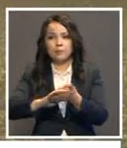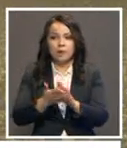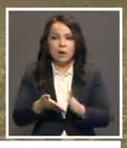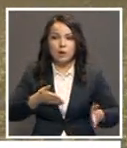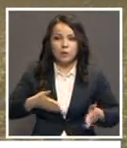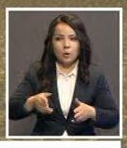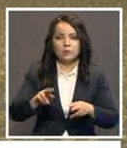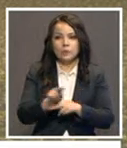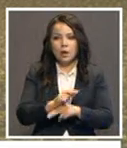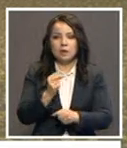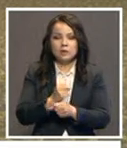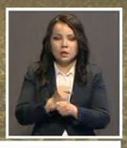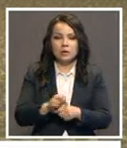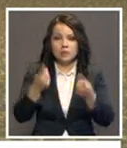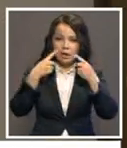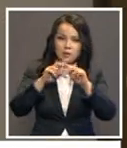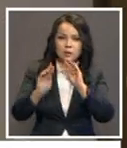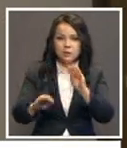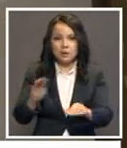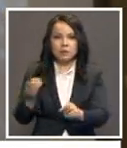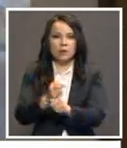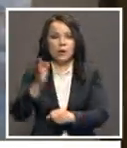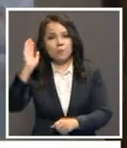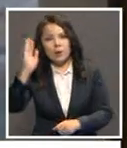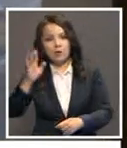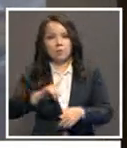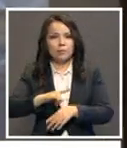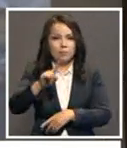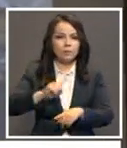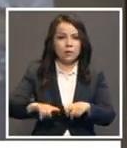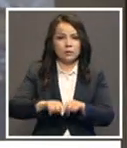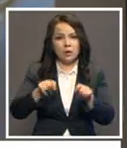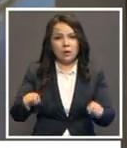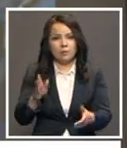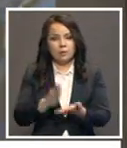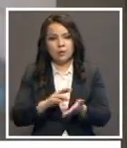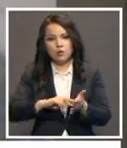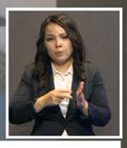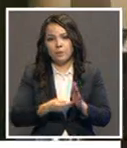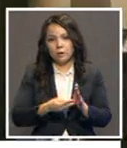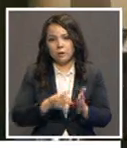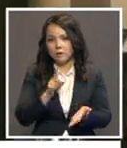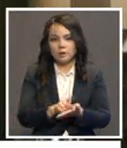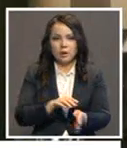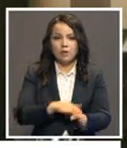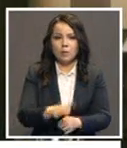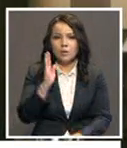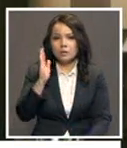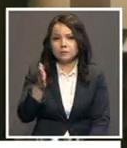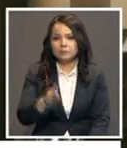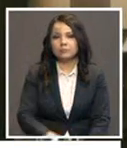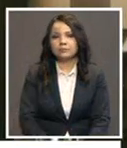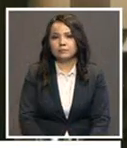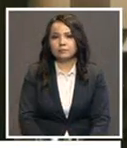құрылысының техникалық-экономикалық негіздемелері жасалуда. Болашақта әуе рейсін ашуда жоспарда бар. Активизировать работу